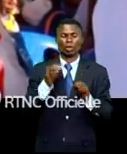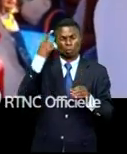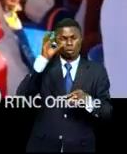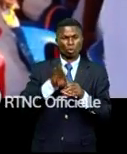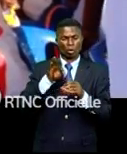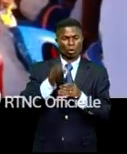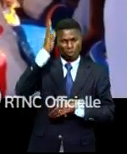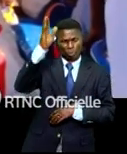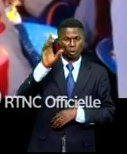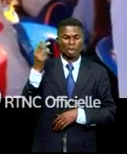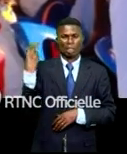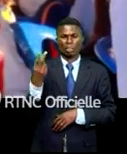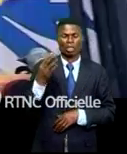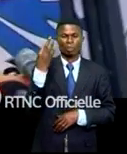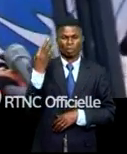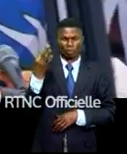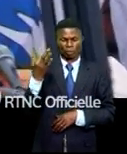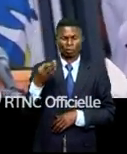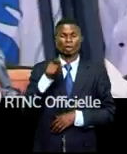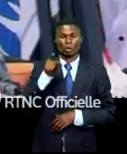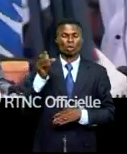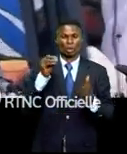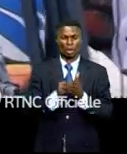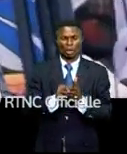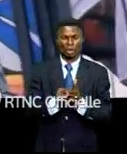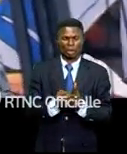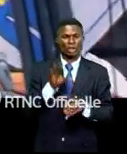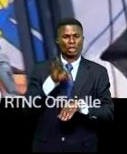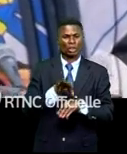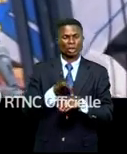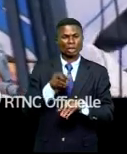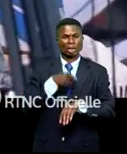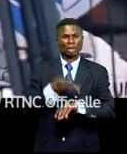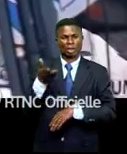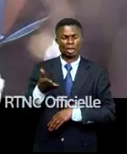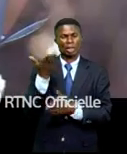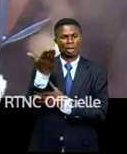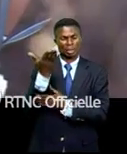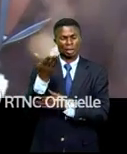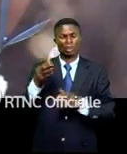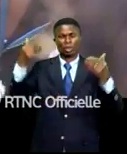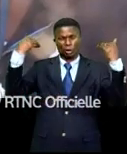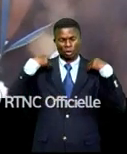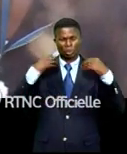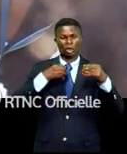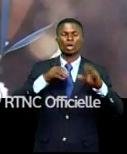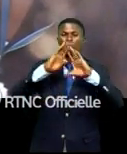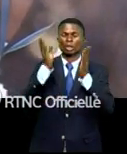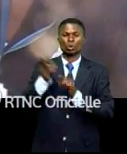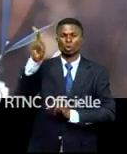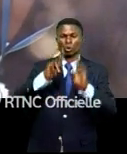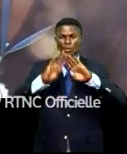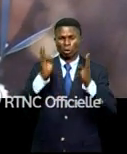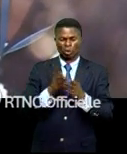électorales à venir. Augustin Kabuya a saisi aussi cette occasion pour appeler les cadres et les combattants à